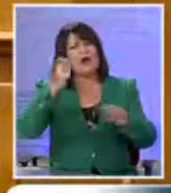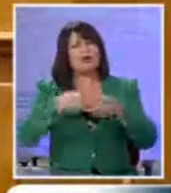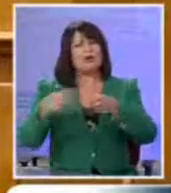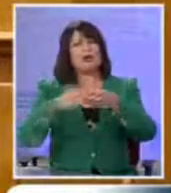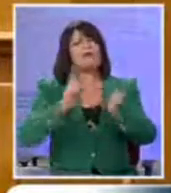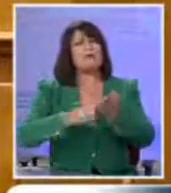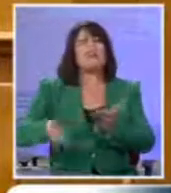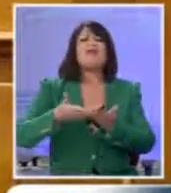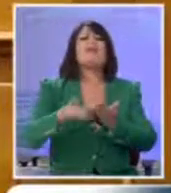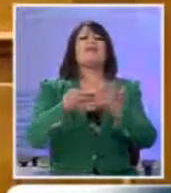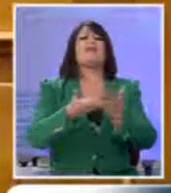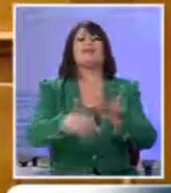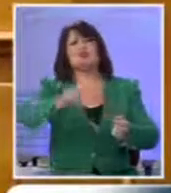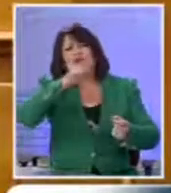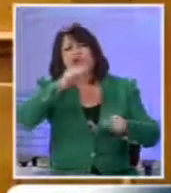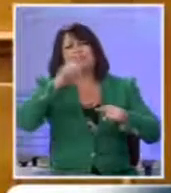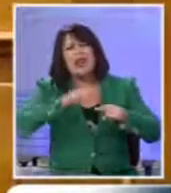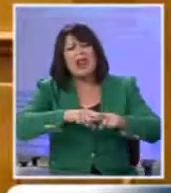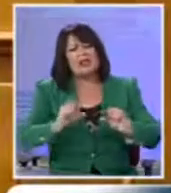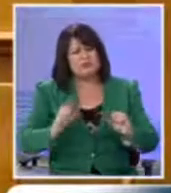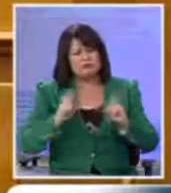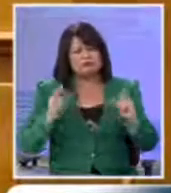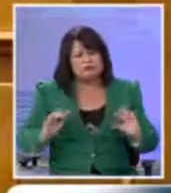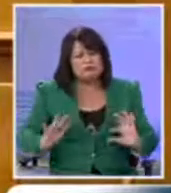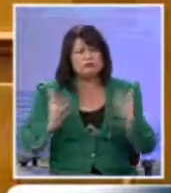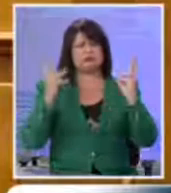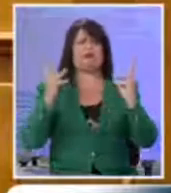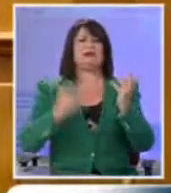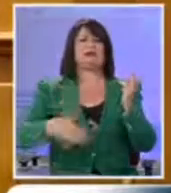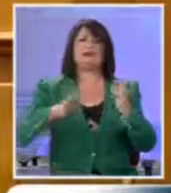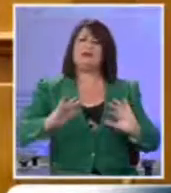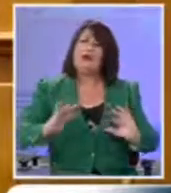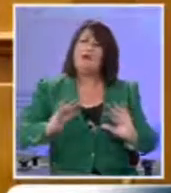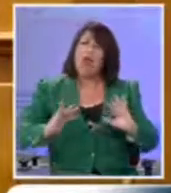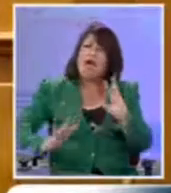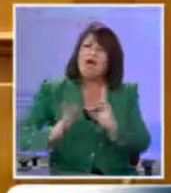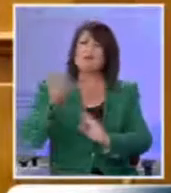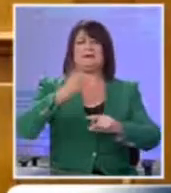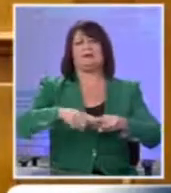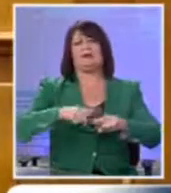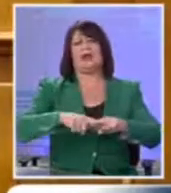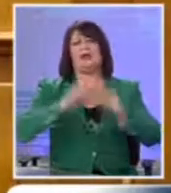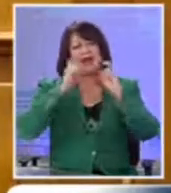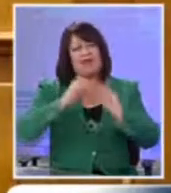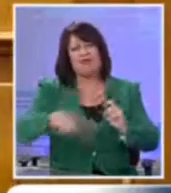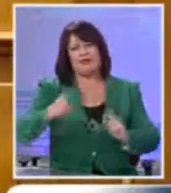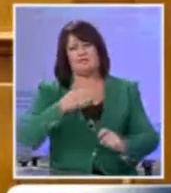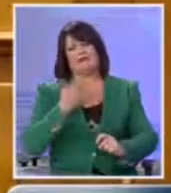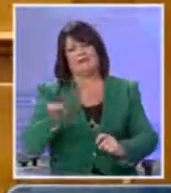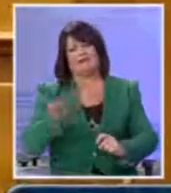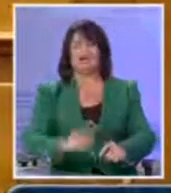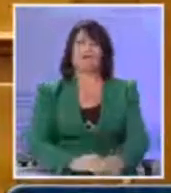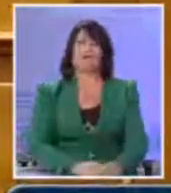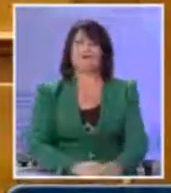να συμβάλλουν στην ανάταση του λαού μας. Αυτό είναι το ηθικό καθήκον όλων μας εδώ μέσα. Σας ευχαριστώ πολύ.